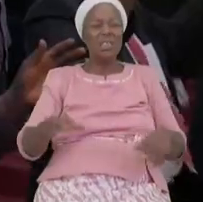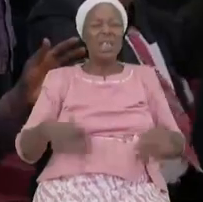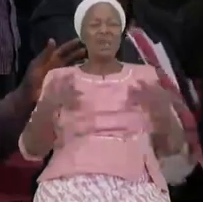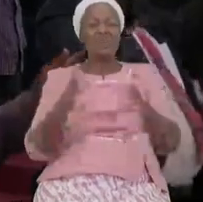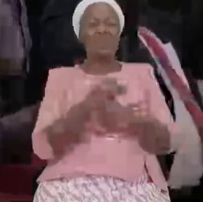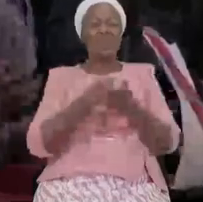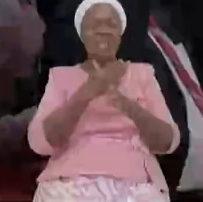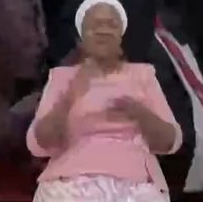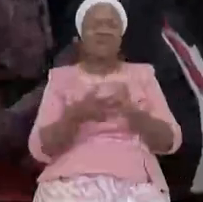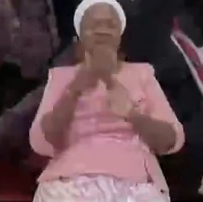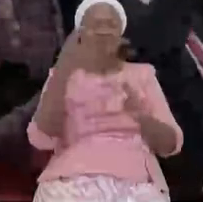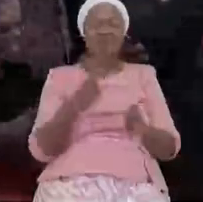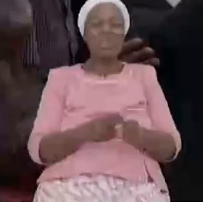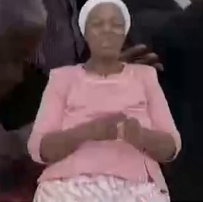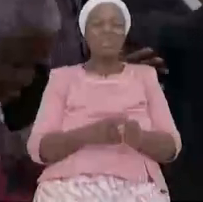Jésus.